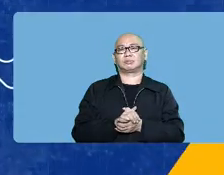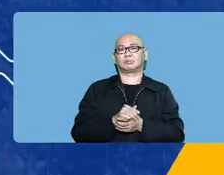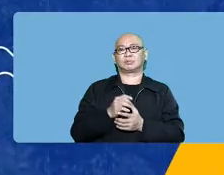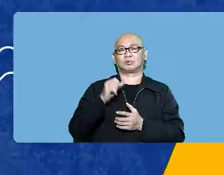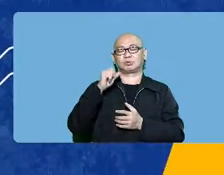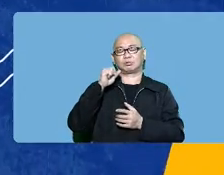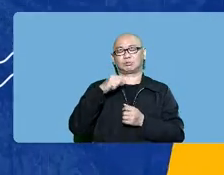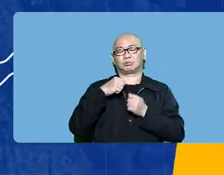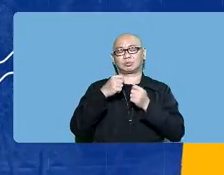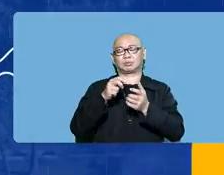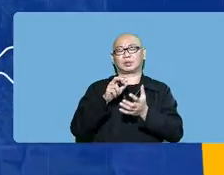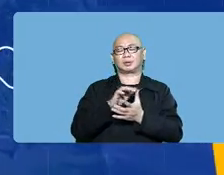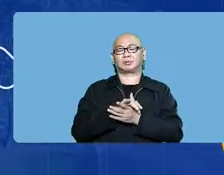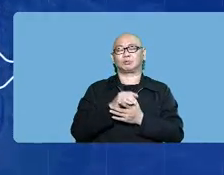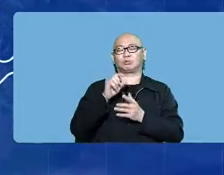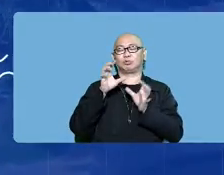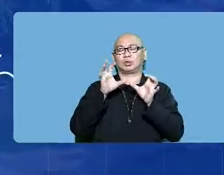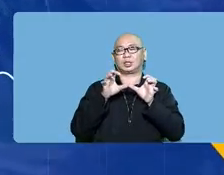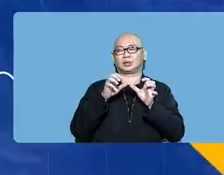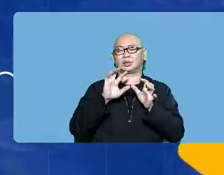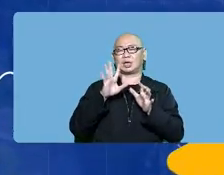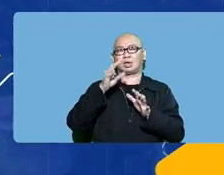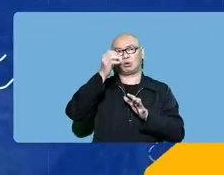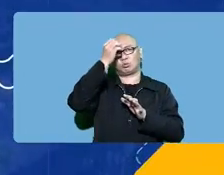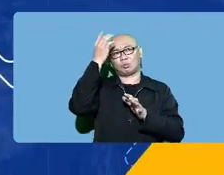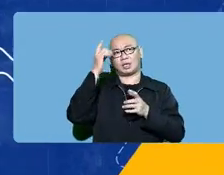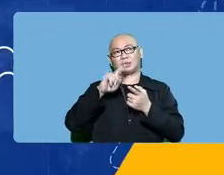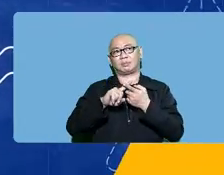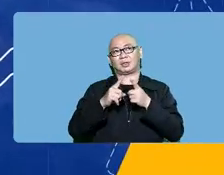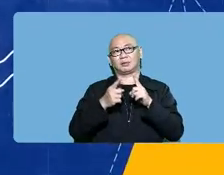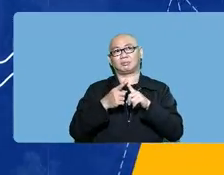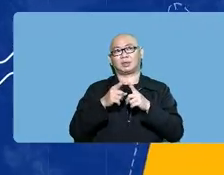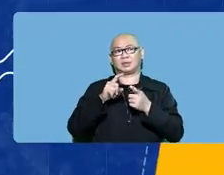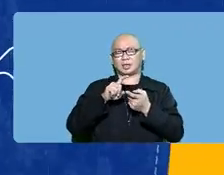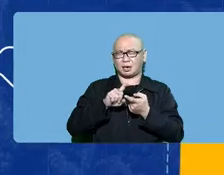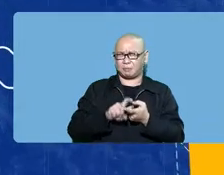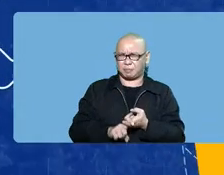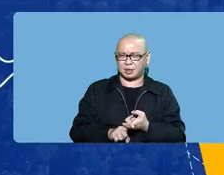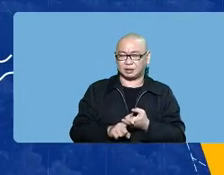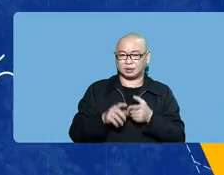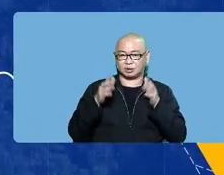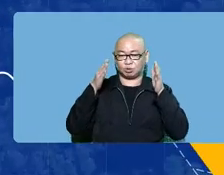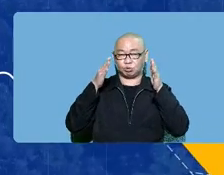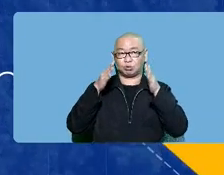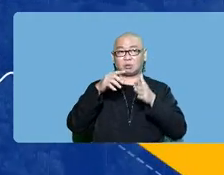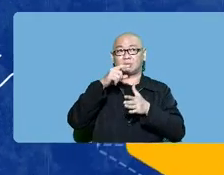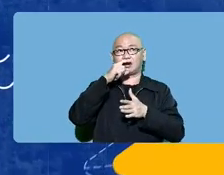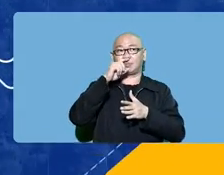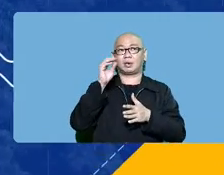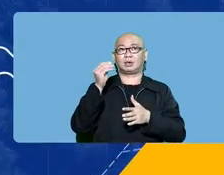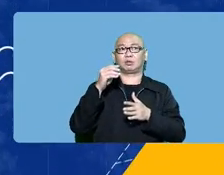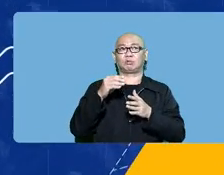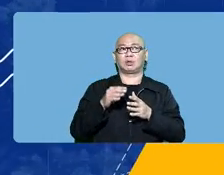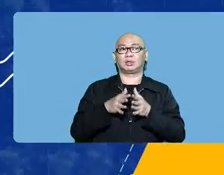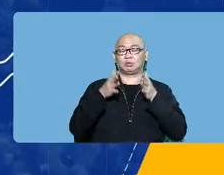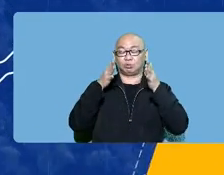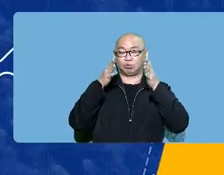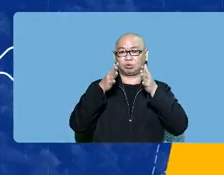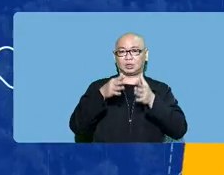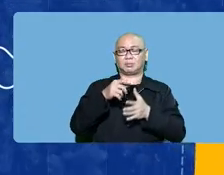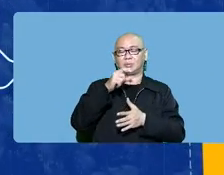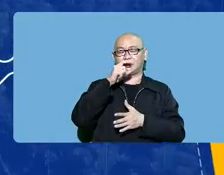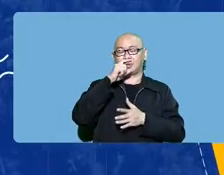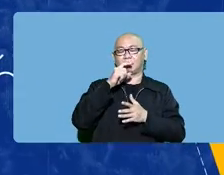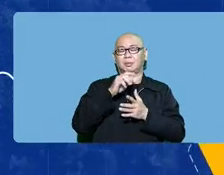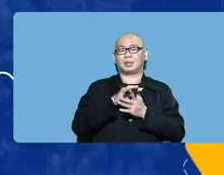UNES. Tidak lupa teman-teman sahabat yang ada di jurusan, Bapak Ketua Jurusan, Bapak DRS